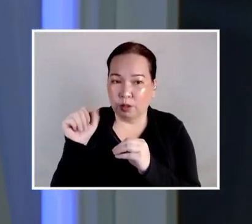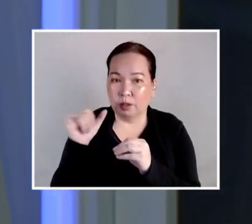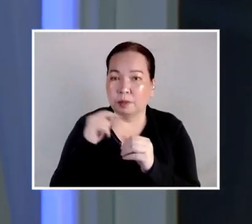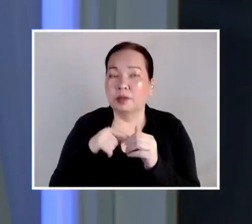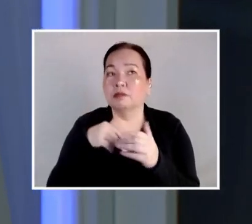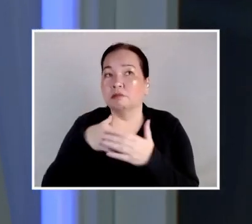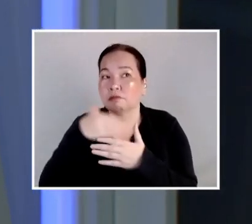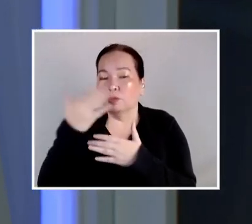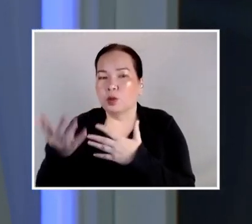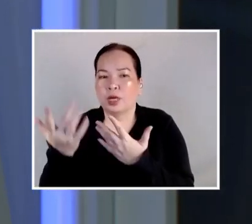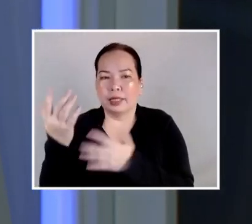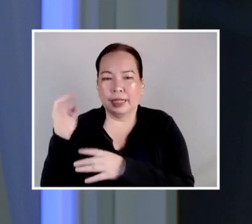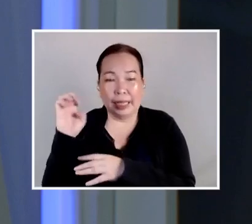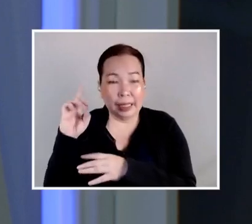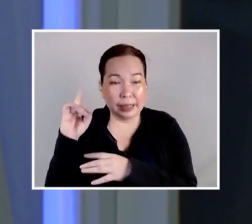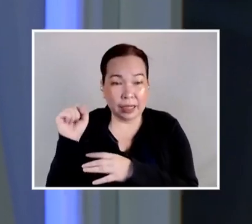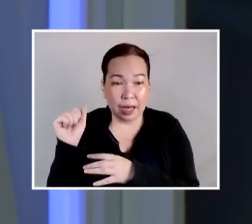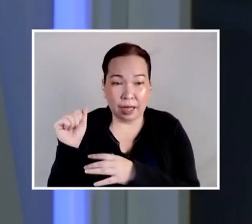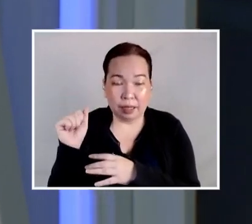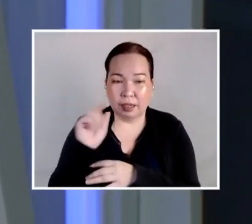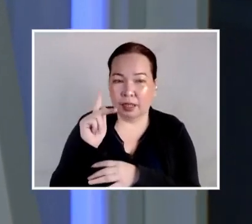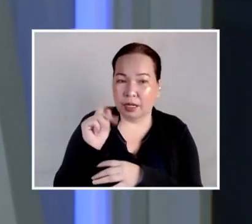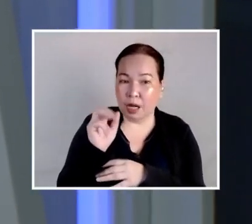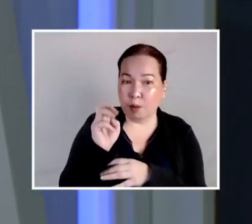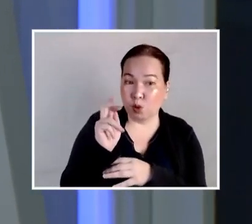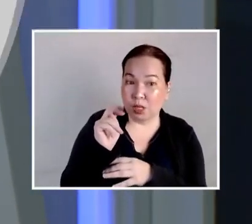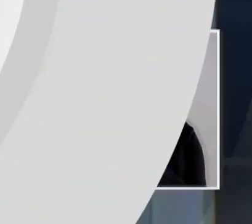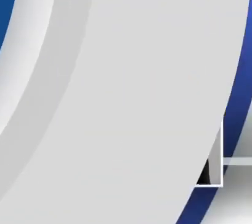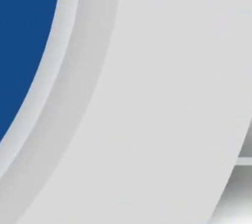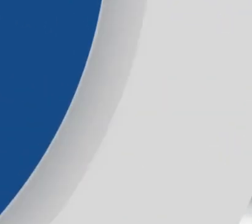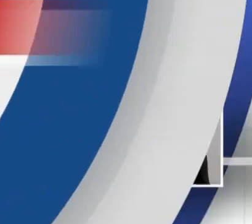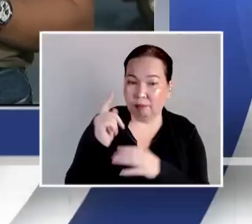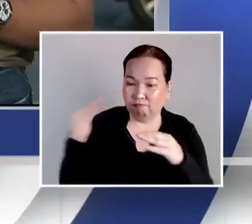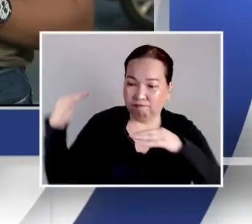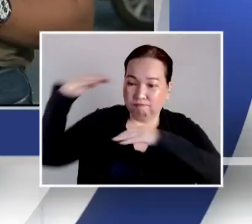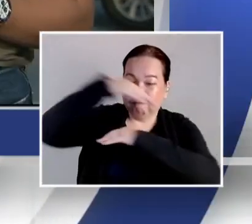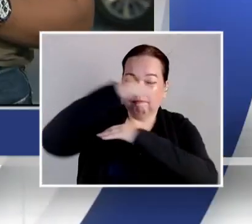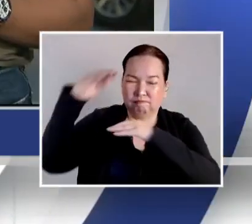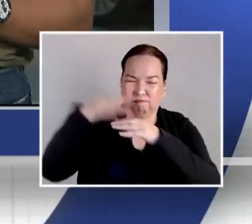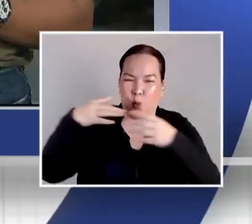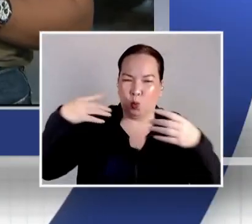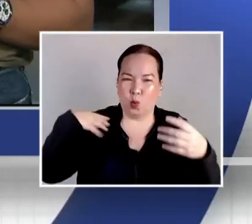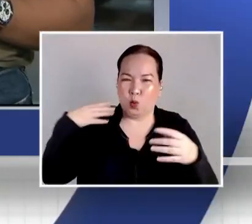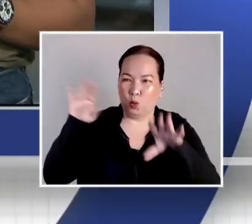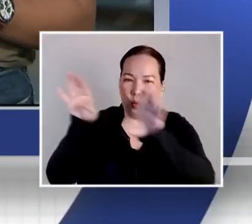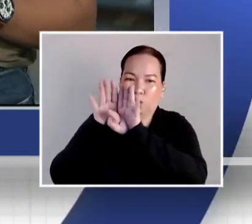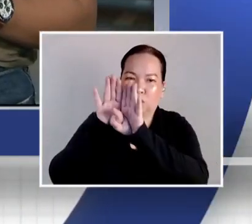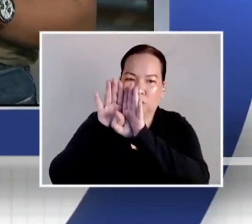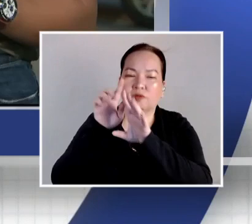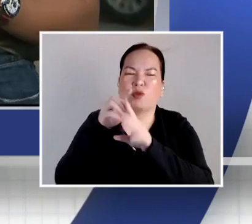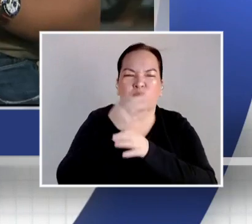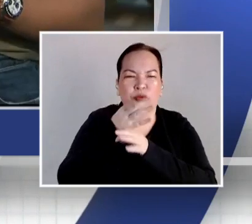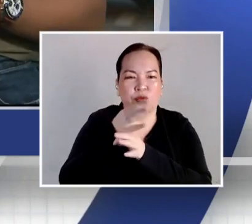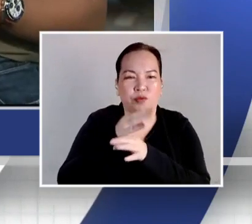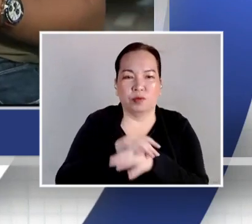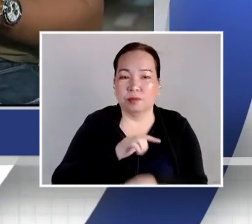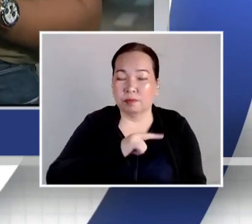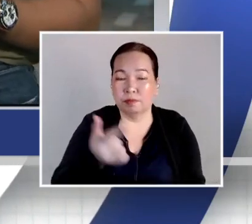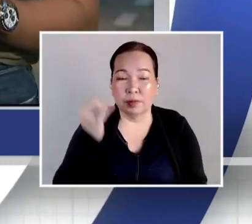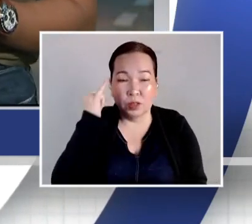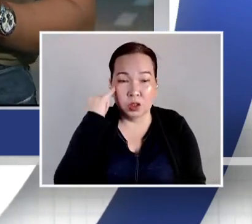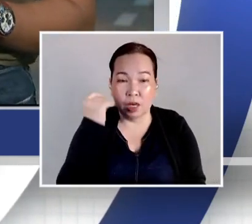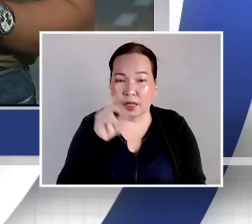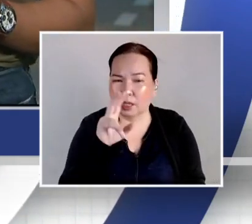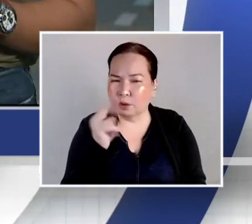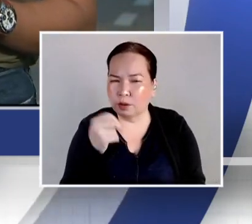Kamuning Flyover para kumpunuhin. At live mula sa EDSA Flyover, nagpapatrol si Jackie Manabat. So Jackie, kailan magsisimula